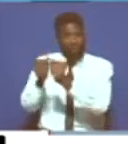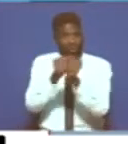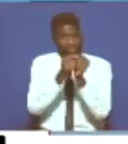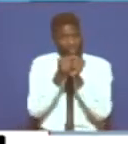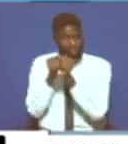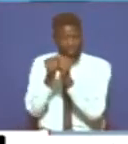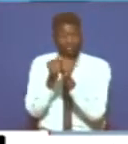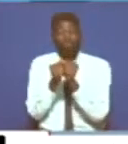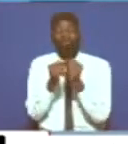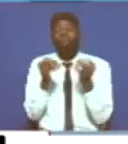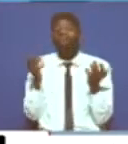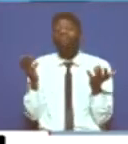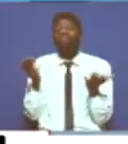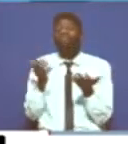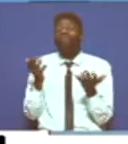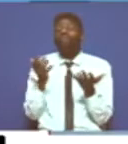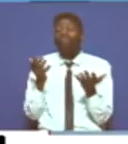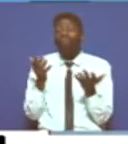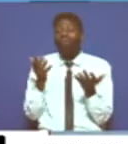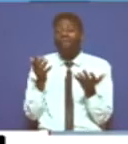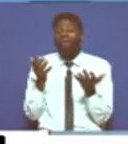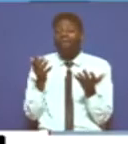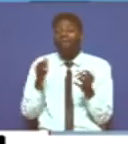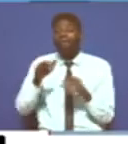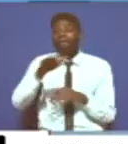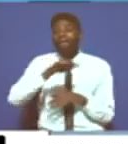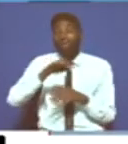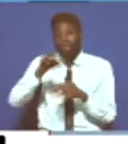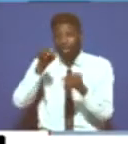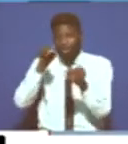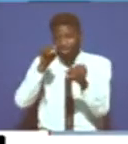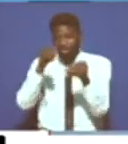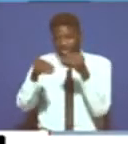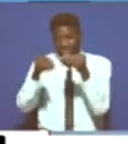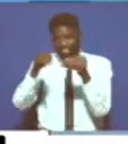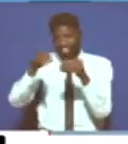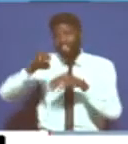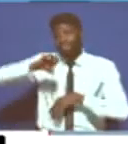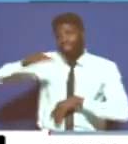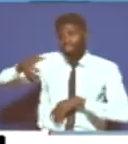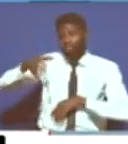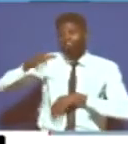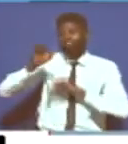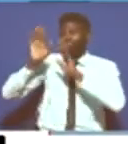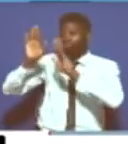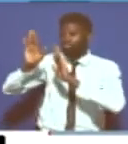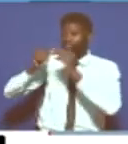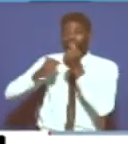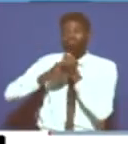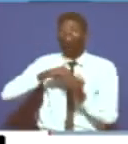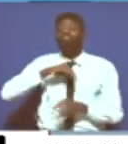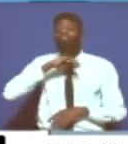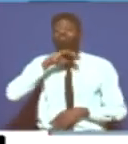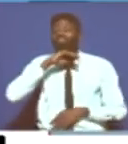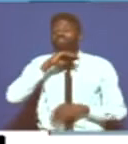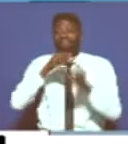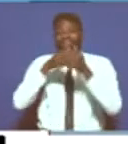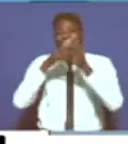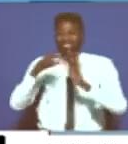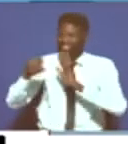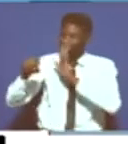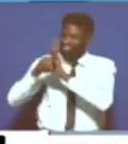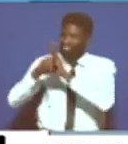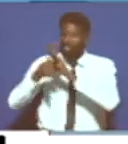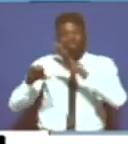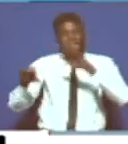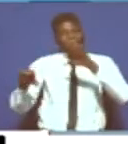ya Busia ambapo lilimpigia debe mgombeaji wake wa Urais Raila Odinga. Viongozi hao walimshutumu naibu wa Rais William Ruto kwa